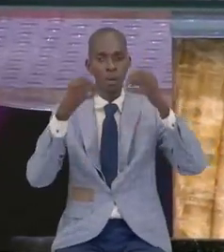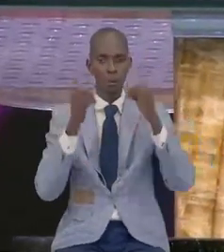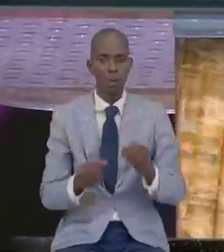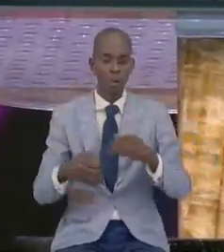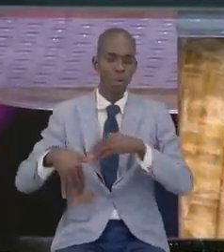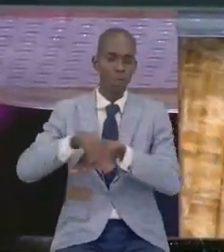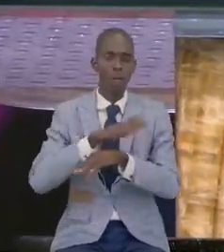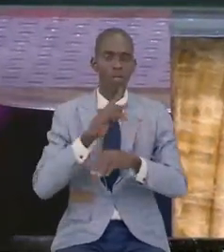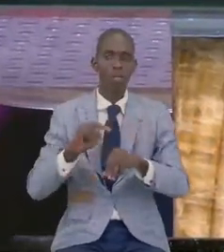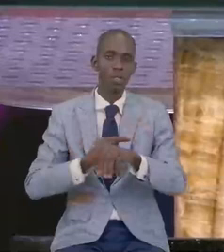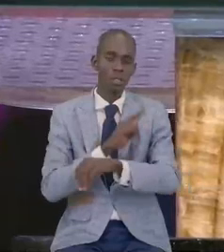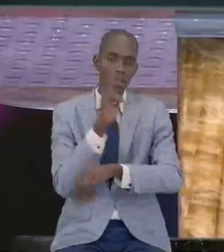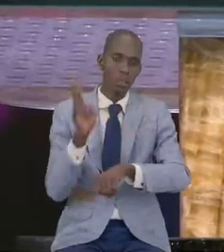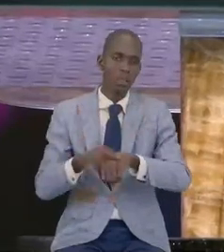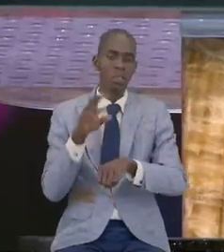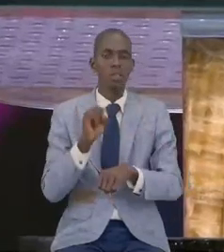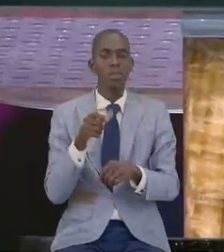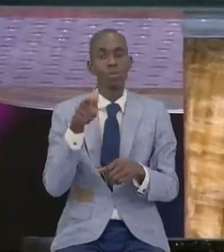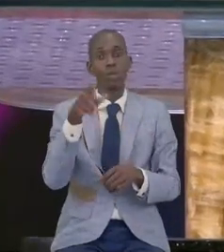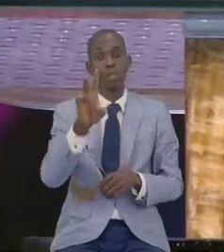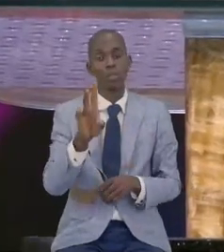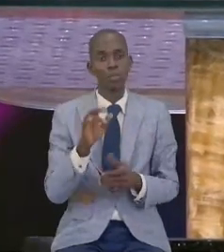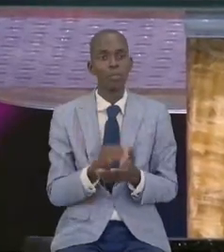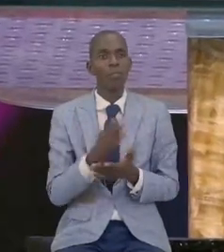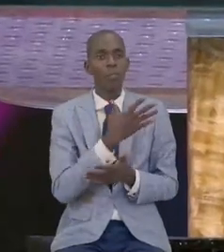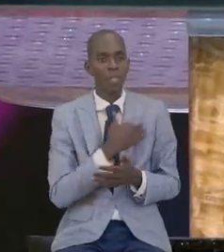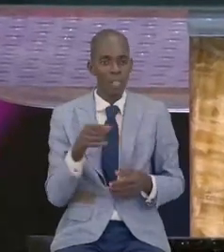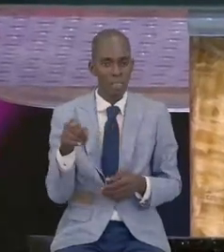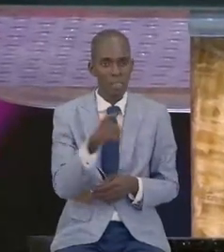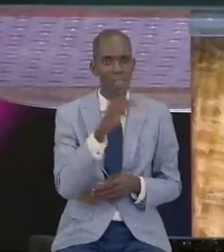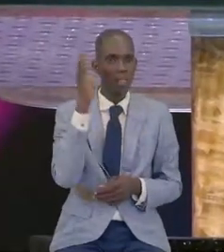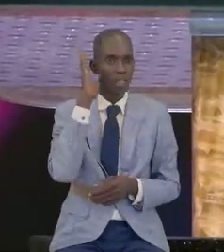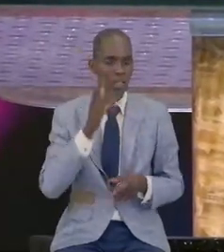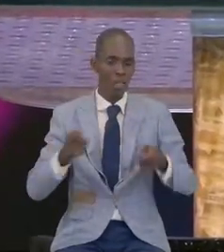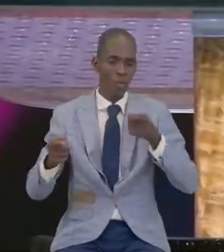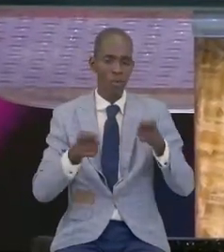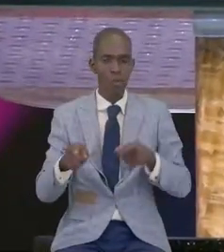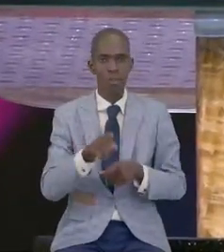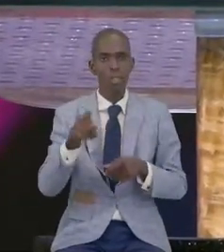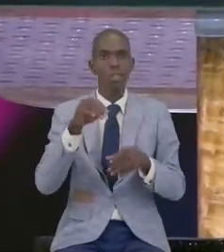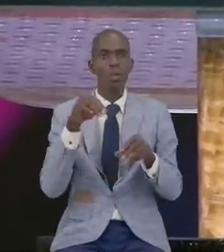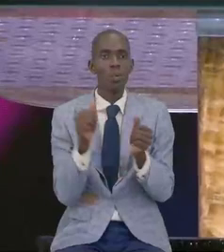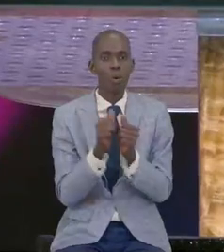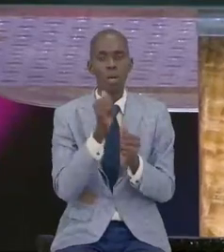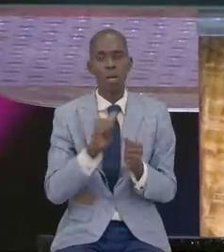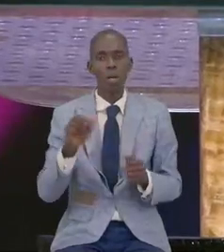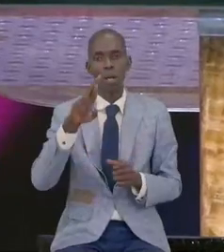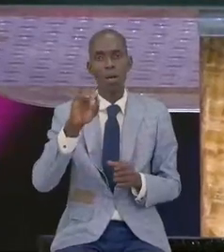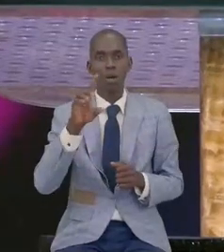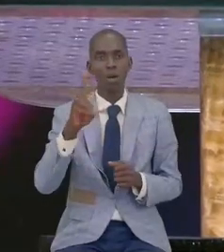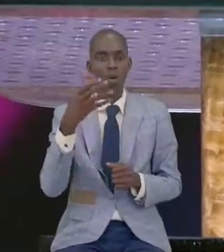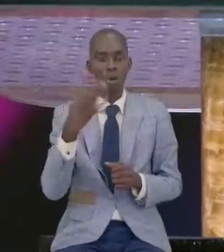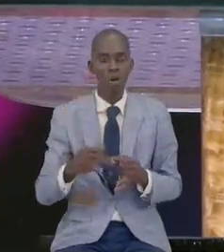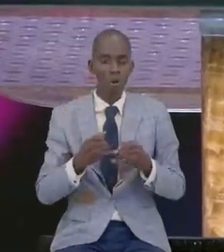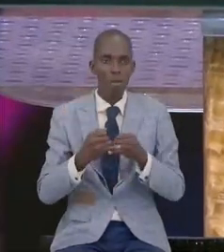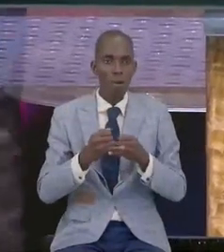nations. Verset 27 dit, il les pètera avec